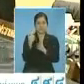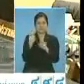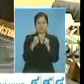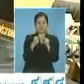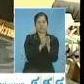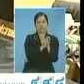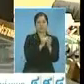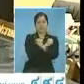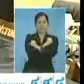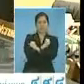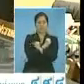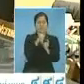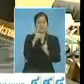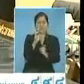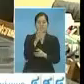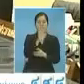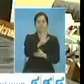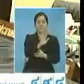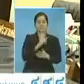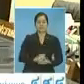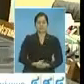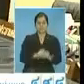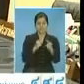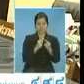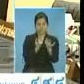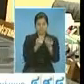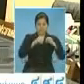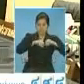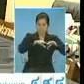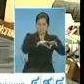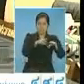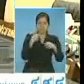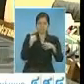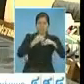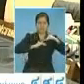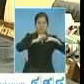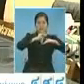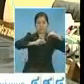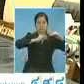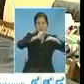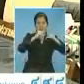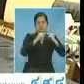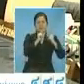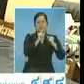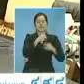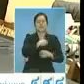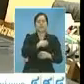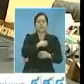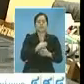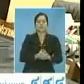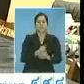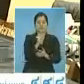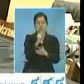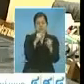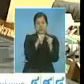ลอดภัยในการเดินทางด้วยเช่นกันการกระจายความเจริญซึ่งเราเน้นอยากจะเห็นการกระจายความเจริญที่กระจาย